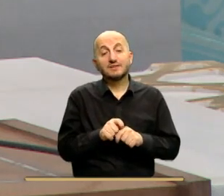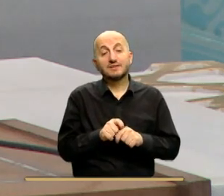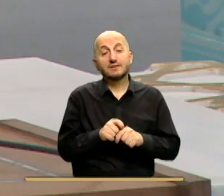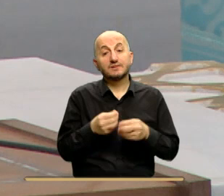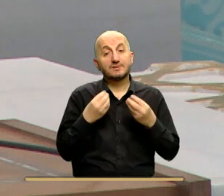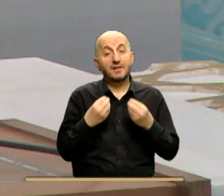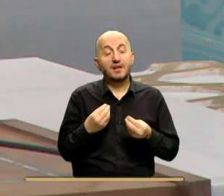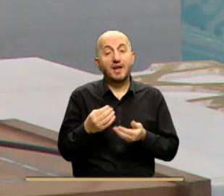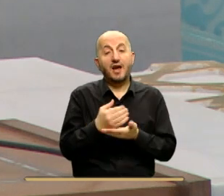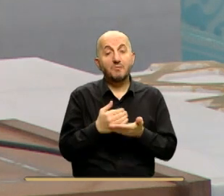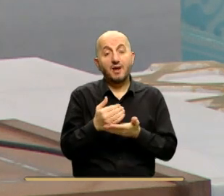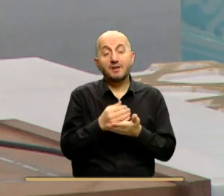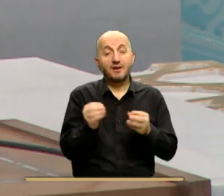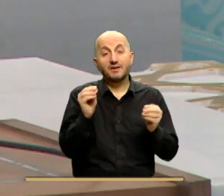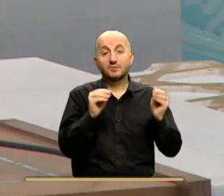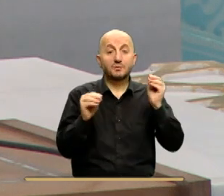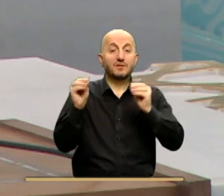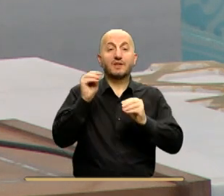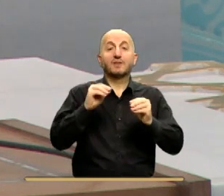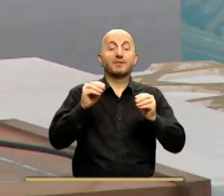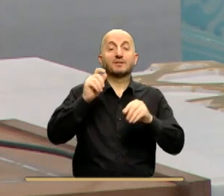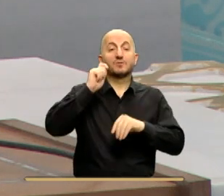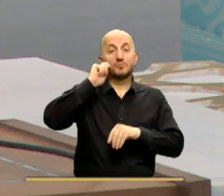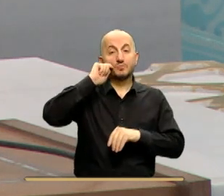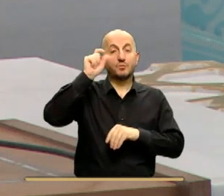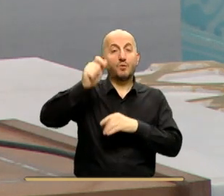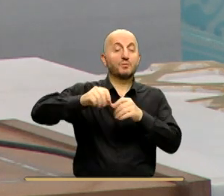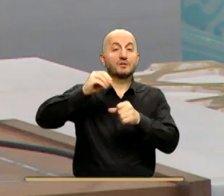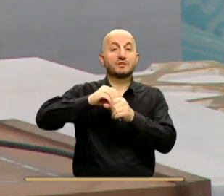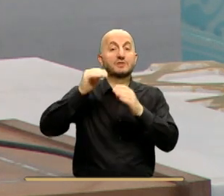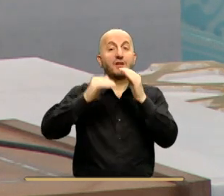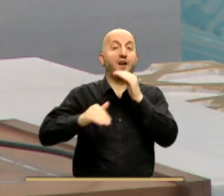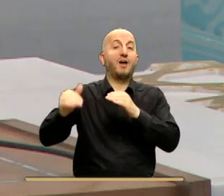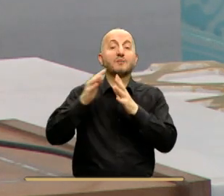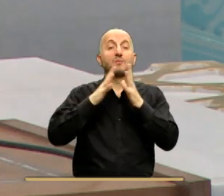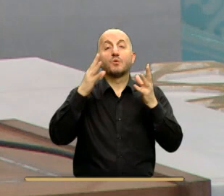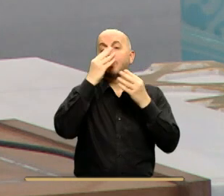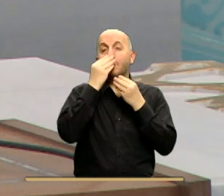salih amellerle süsleyerek mümin için en büyük lütuf olan